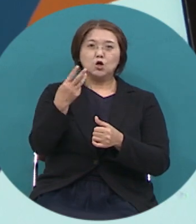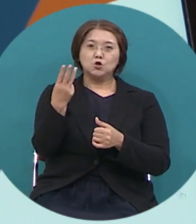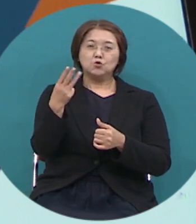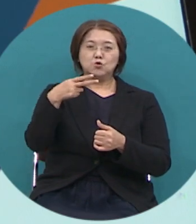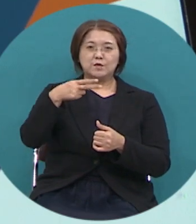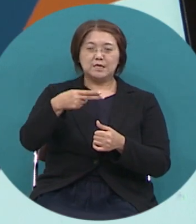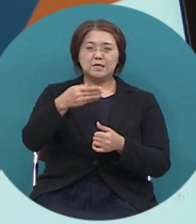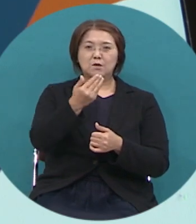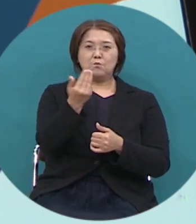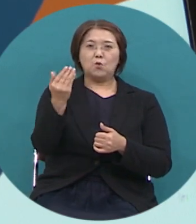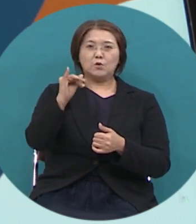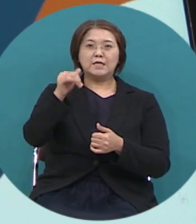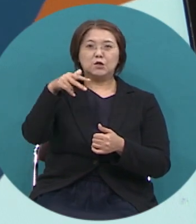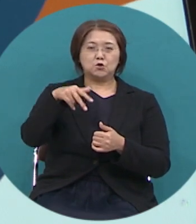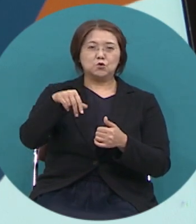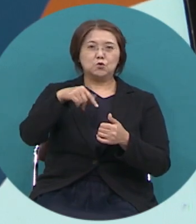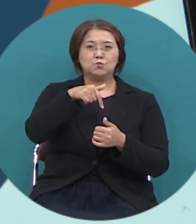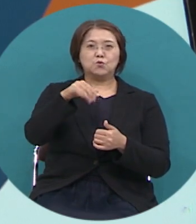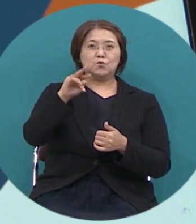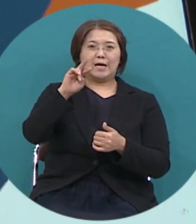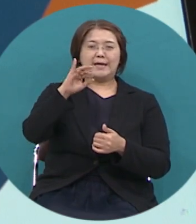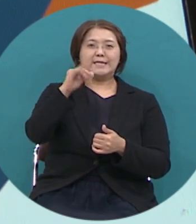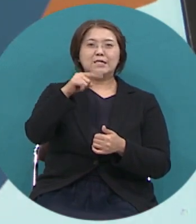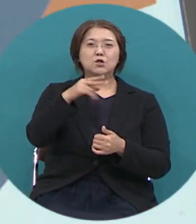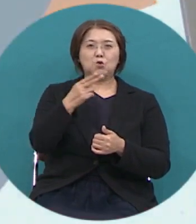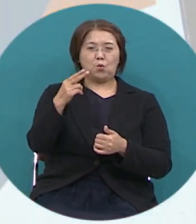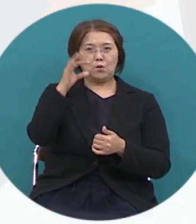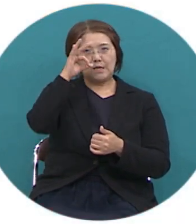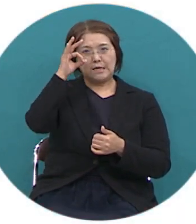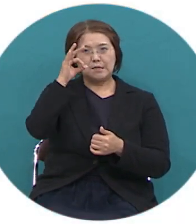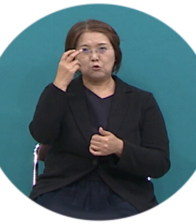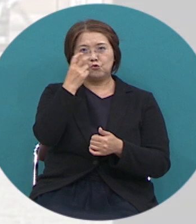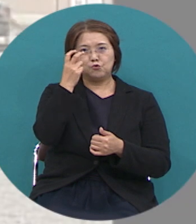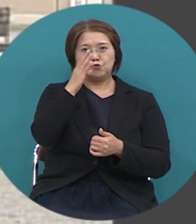ラインドで検索してください。